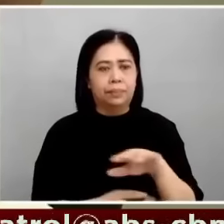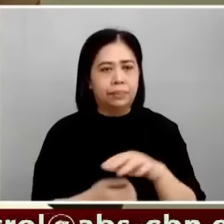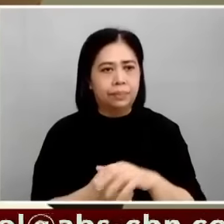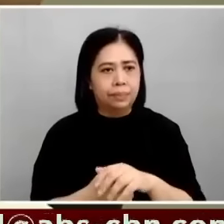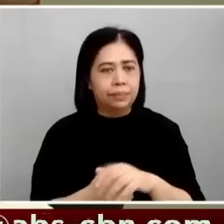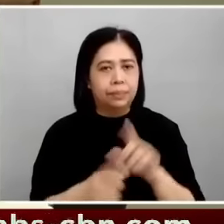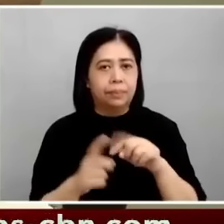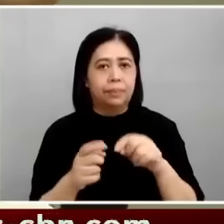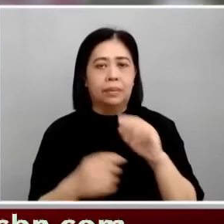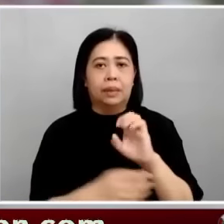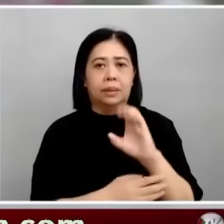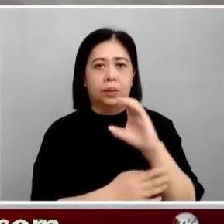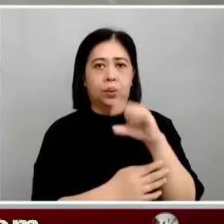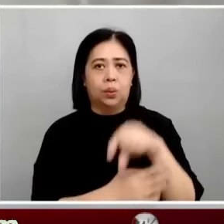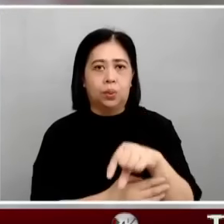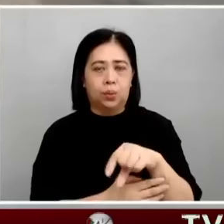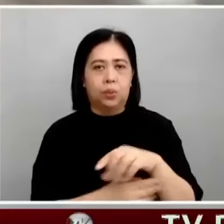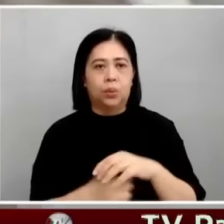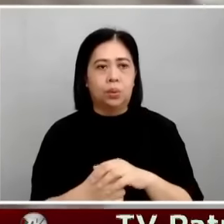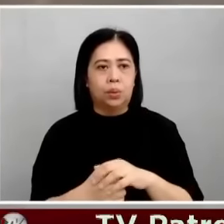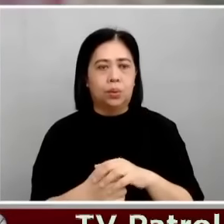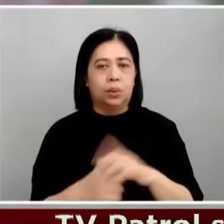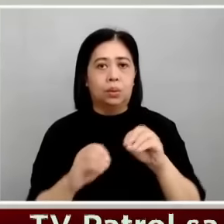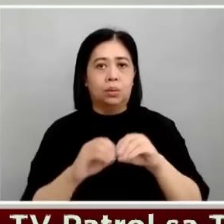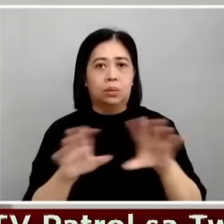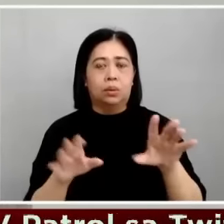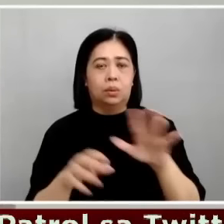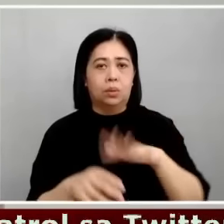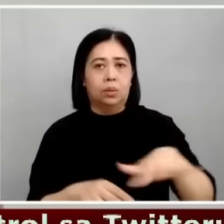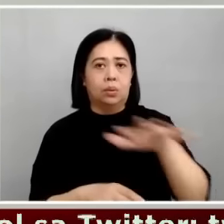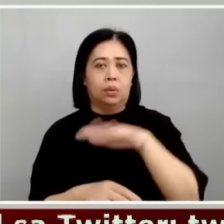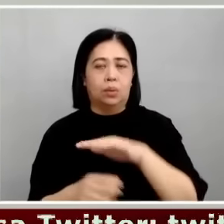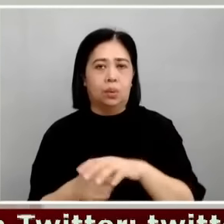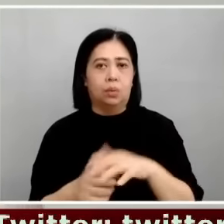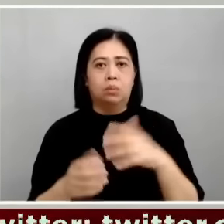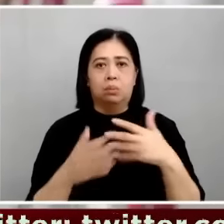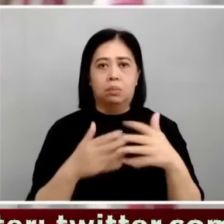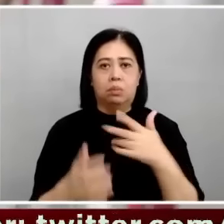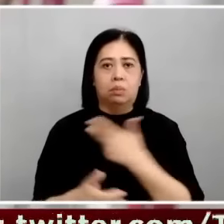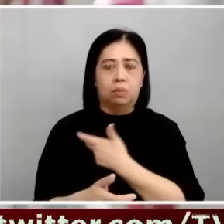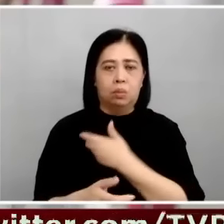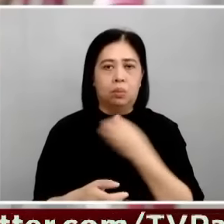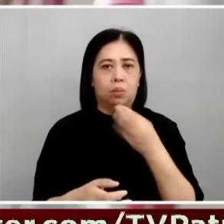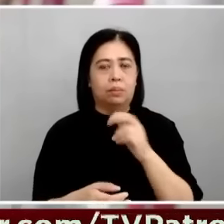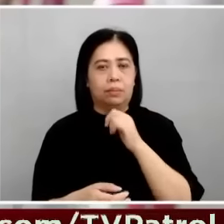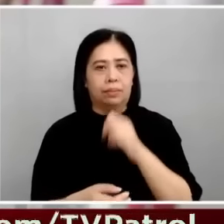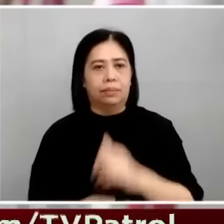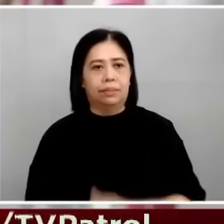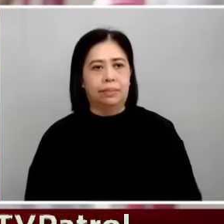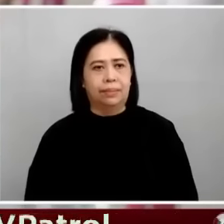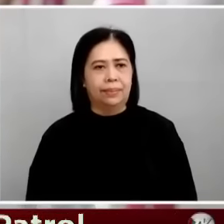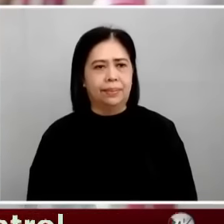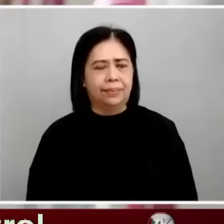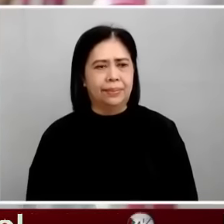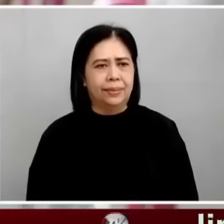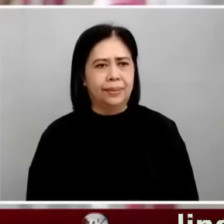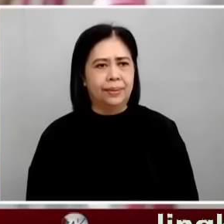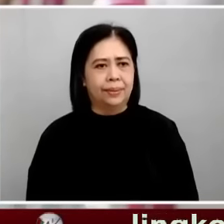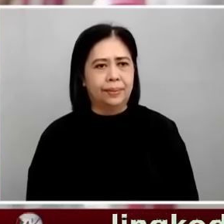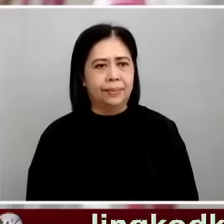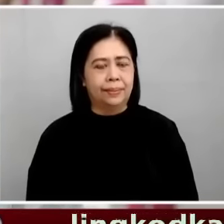ng enhanced community quarantine ay ipatutupad sa lahat, bakunado man o hindi. Hindi magiging